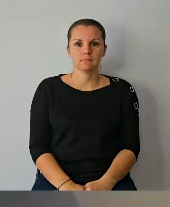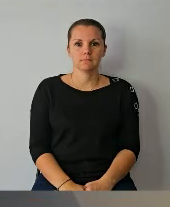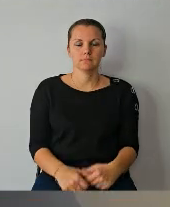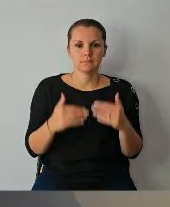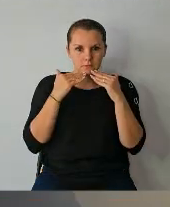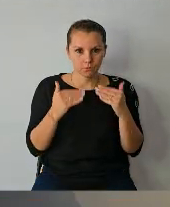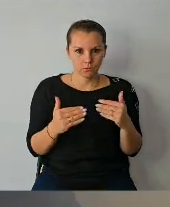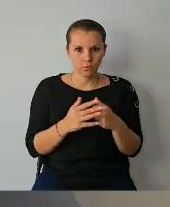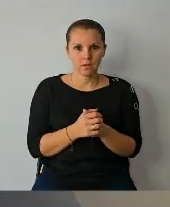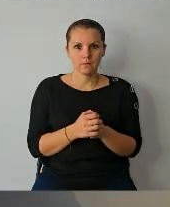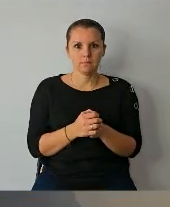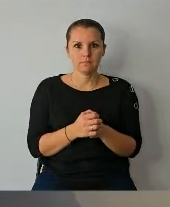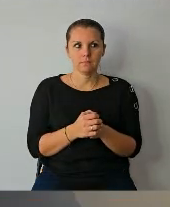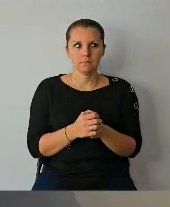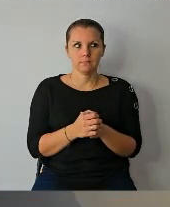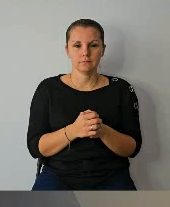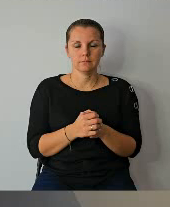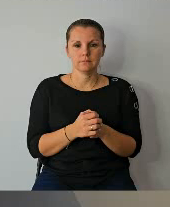Dziękuję.